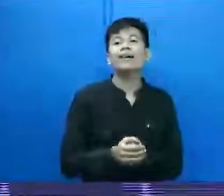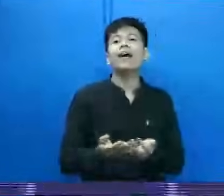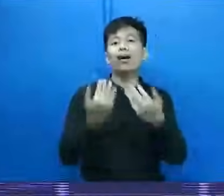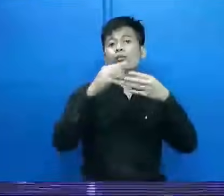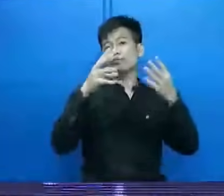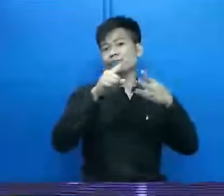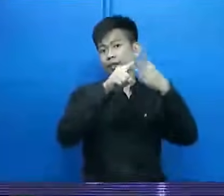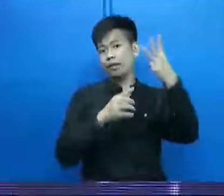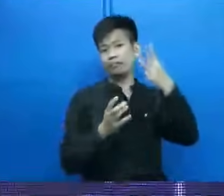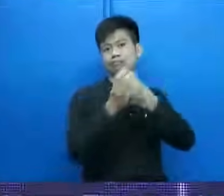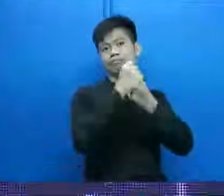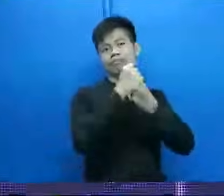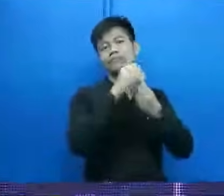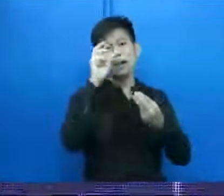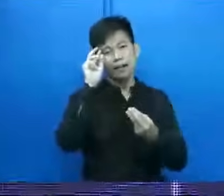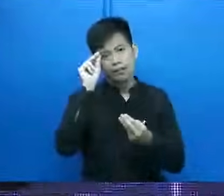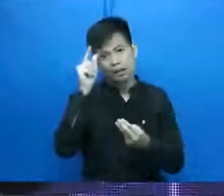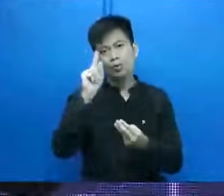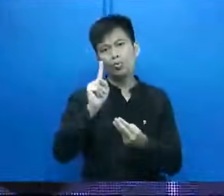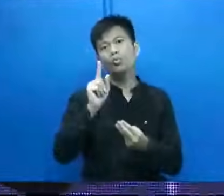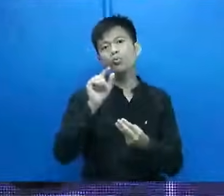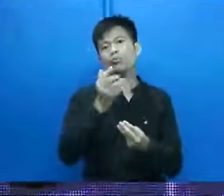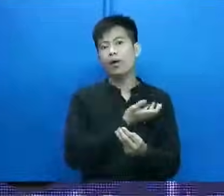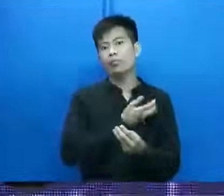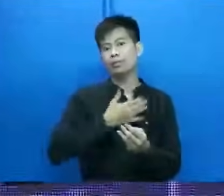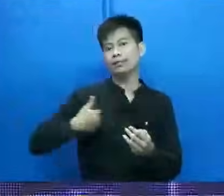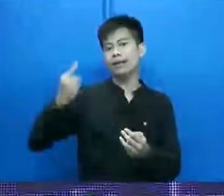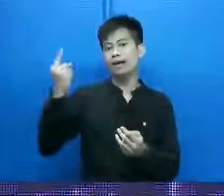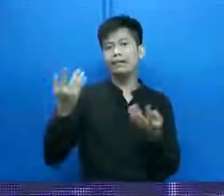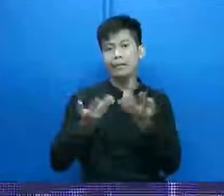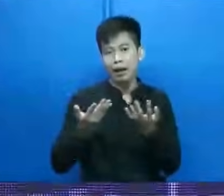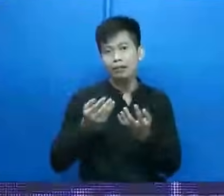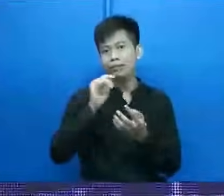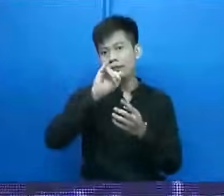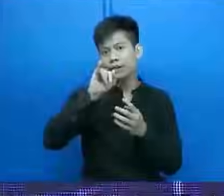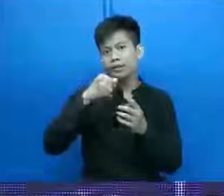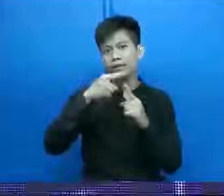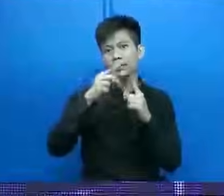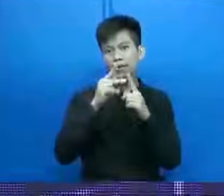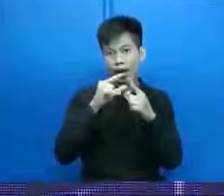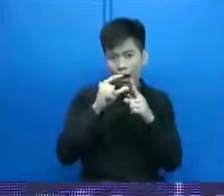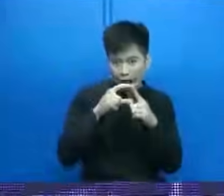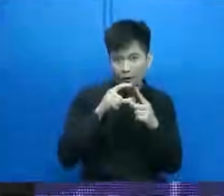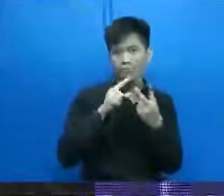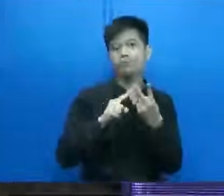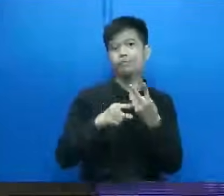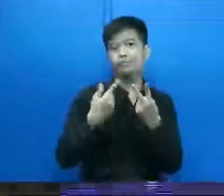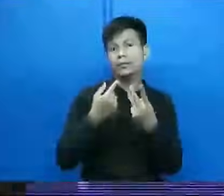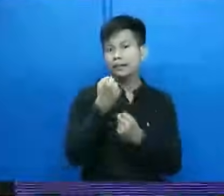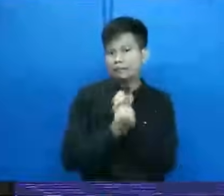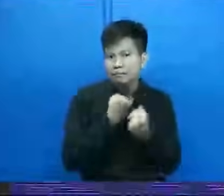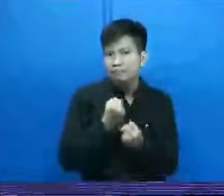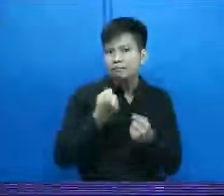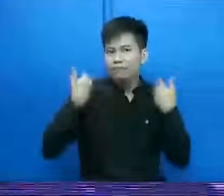ini, rencanakan dulu sebelum Anda mulai pengen jihad di mana. Ijtihad namanya, eksekusi itu dengan perjuangan fisik. Yang